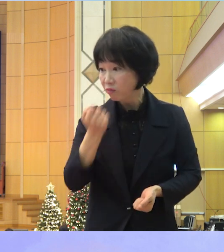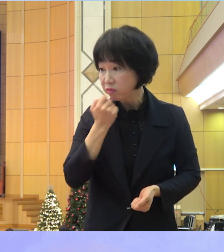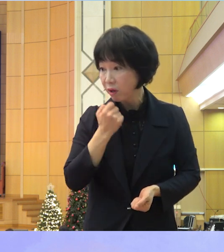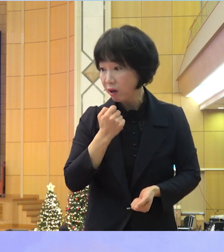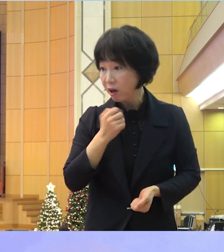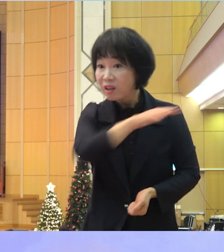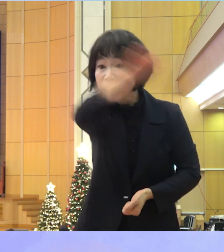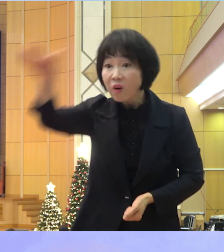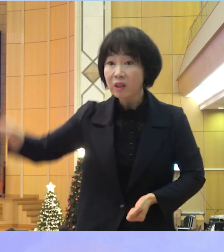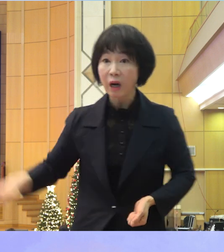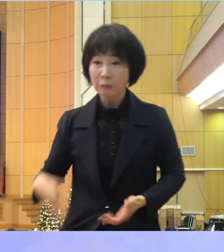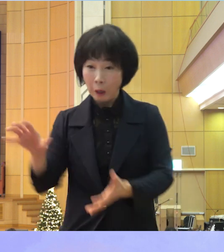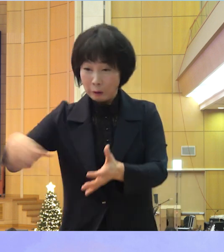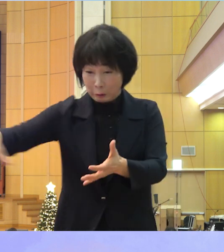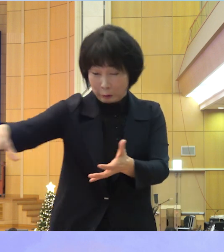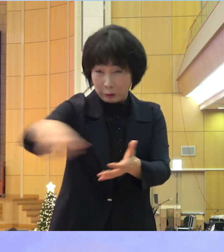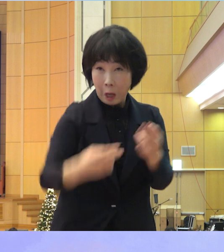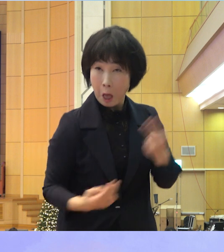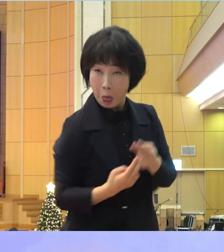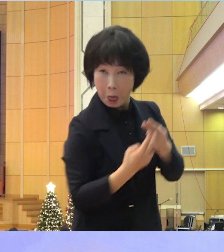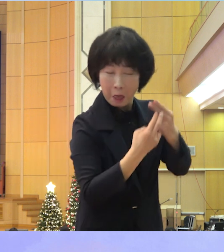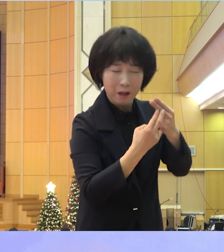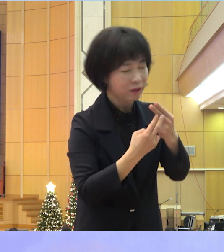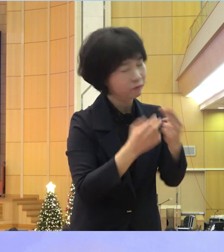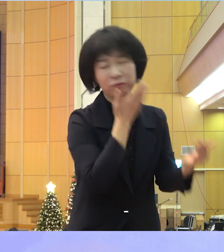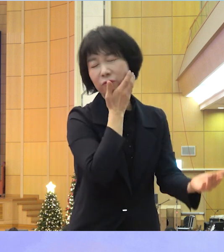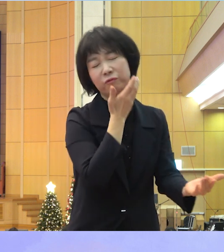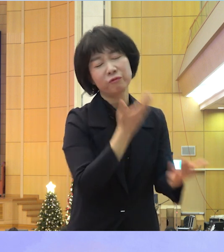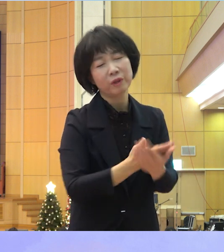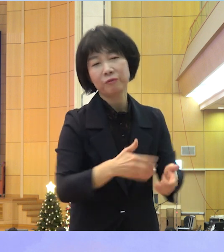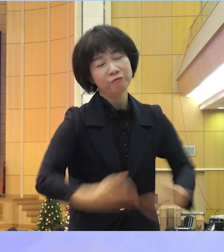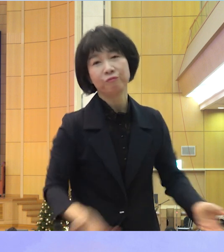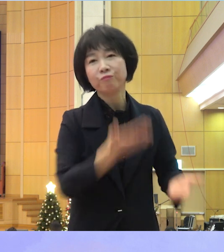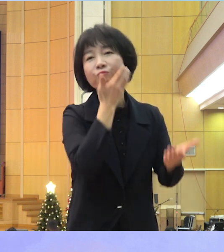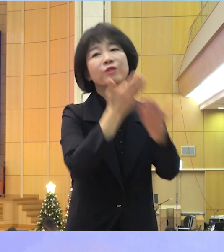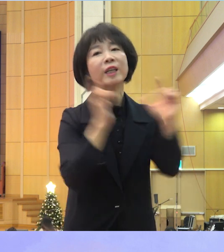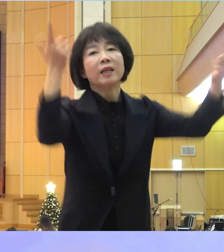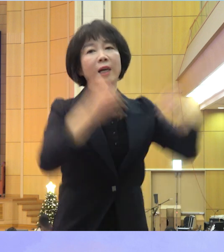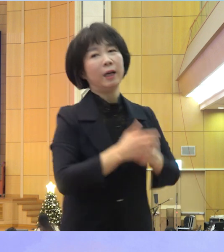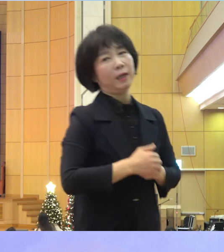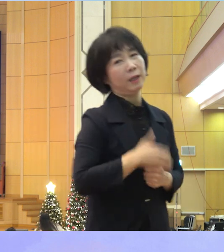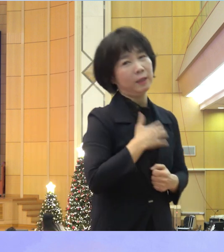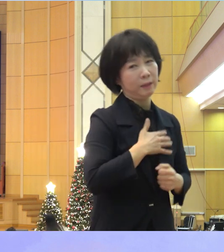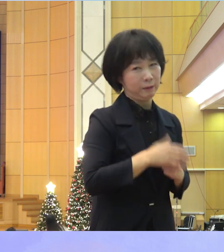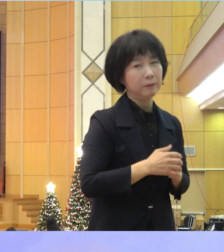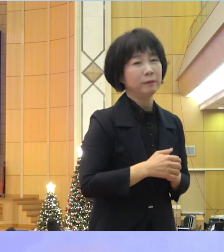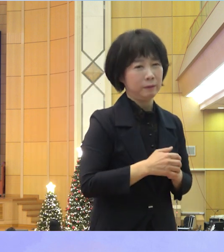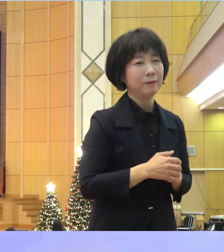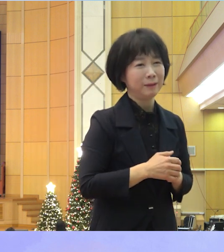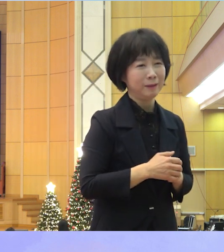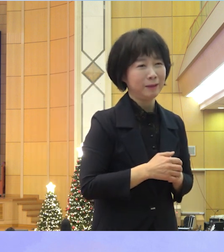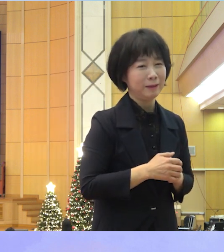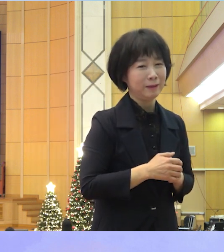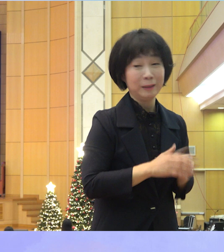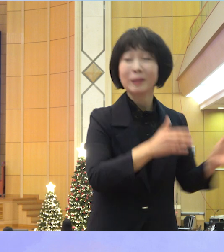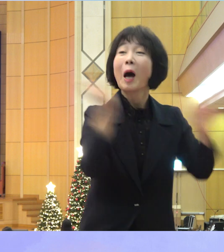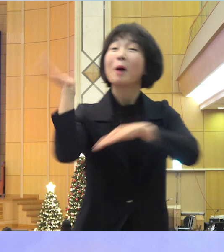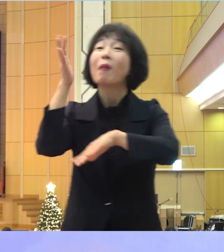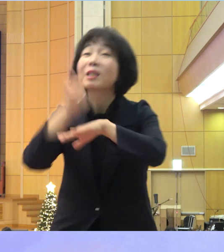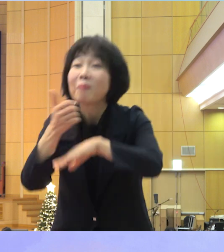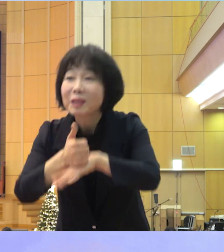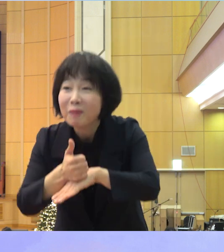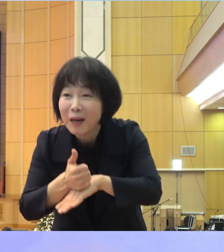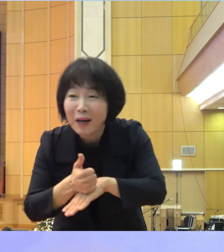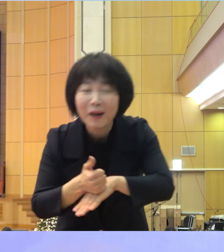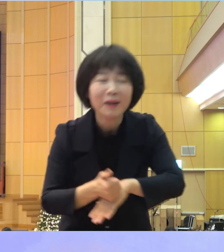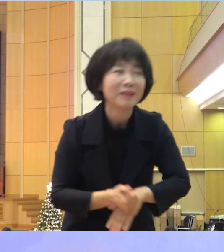땅에다 쌓아놓으려고 해봐야 아무 소용없어. 히브리서 11장 24절 찾고